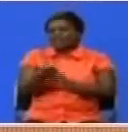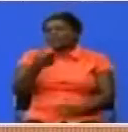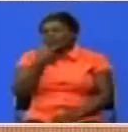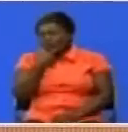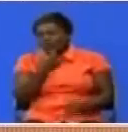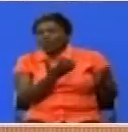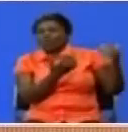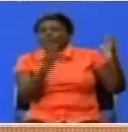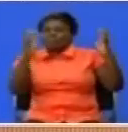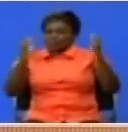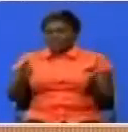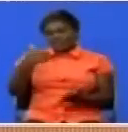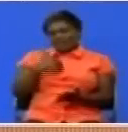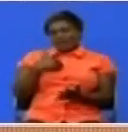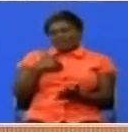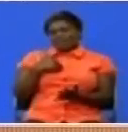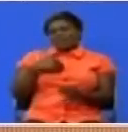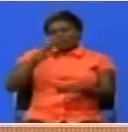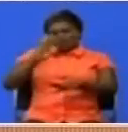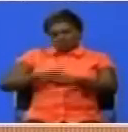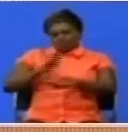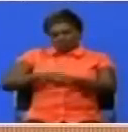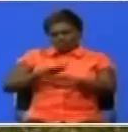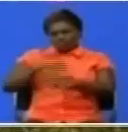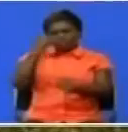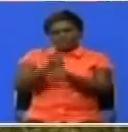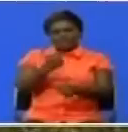ina matumaini ya kuwa na msimu wa kufana.